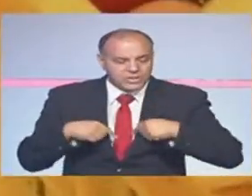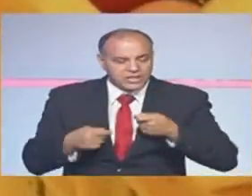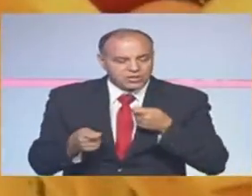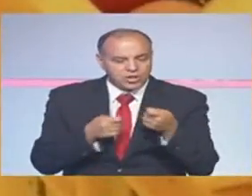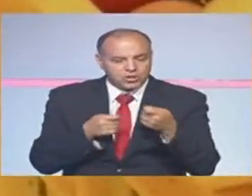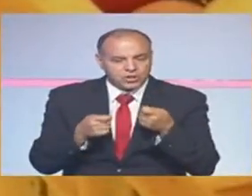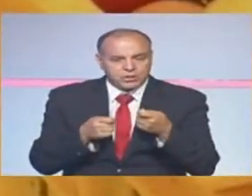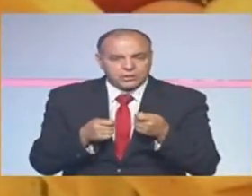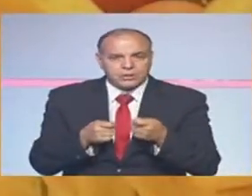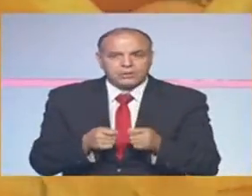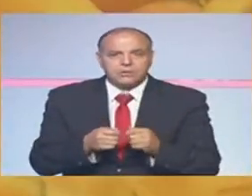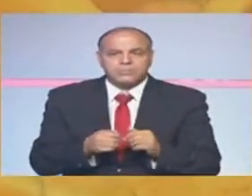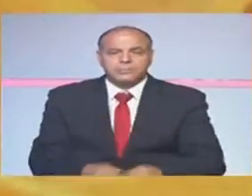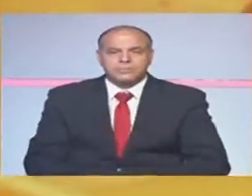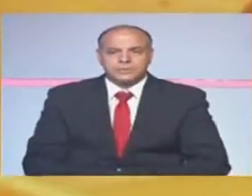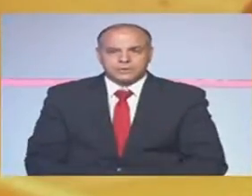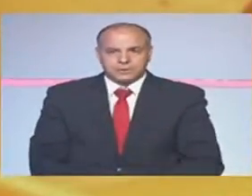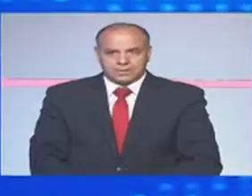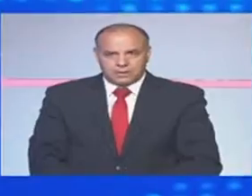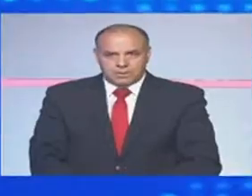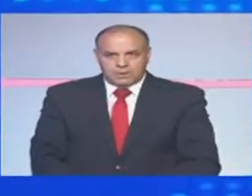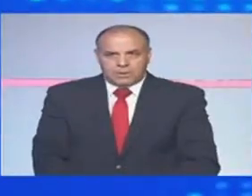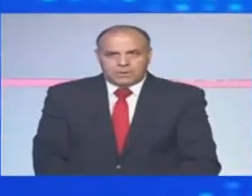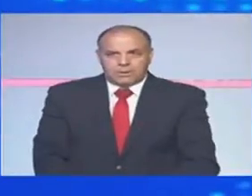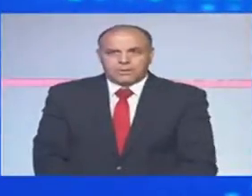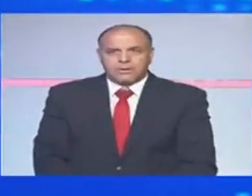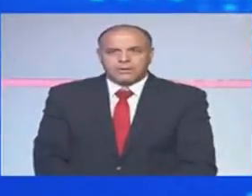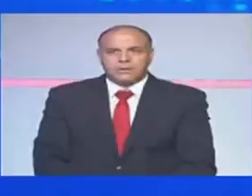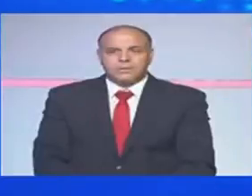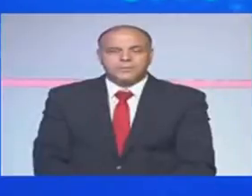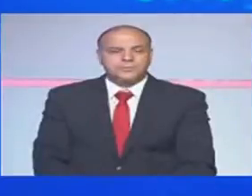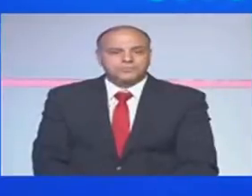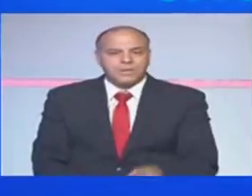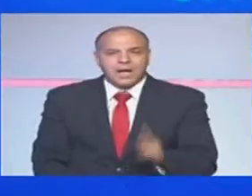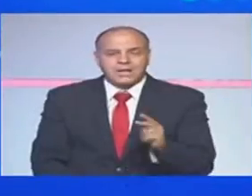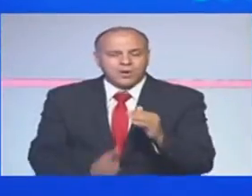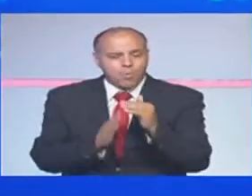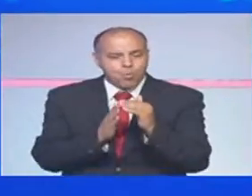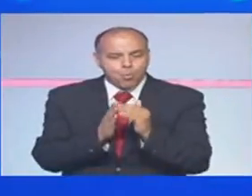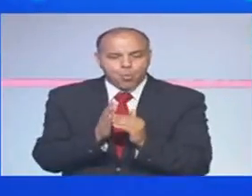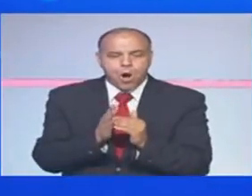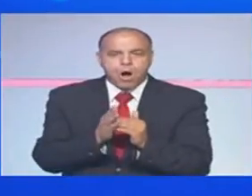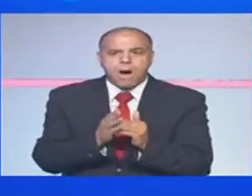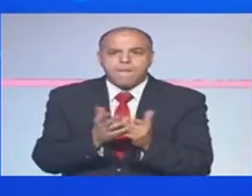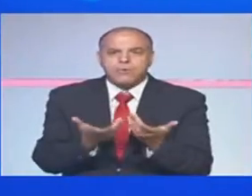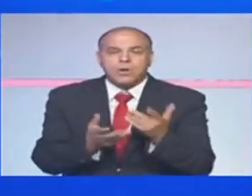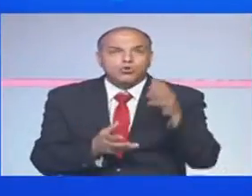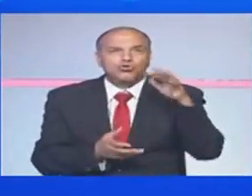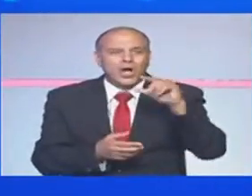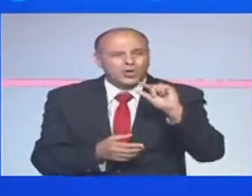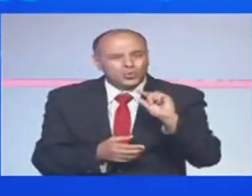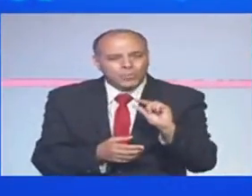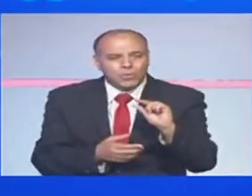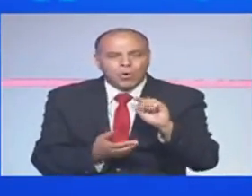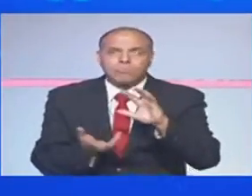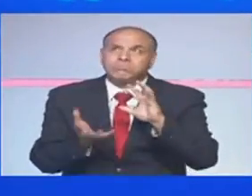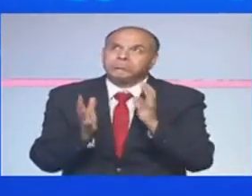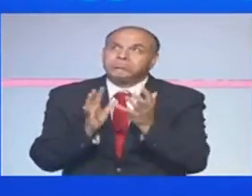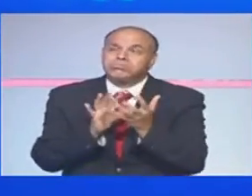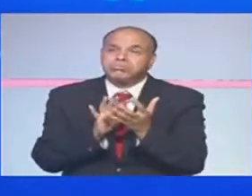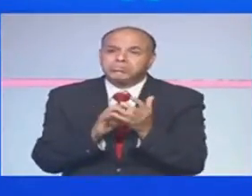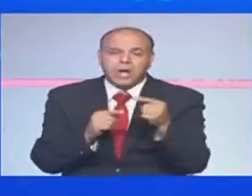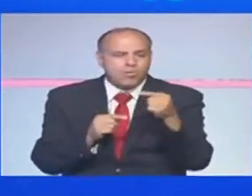التجاره وتنميه الصادرات اثر النقص الكبير في كميات الامطار والتغيرات المناخيه